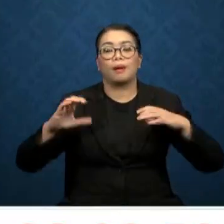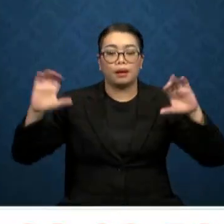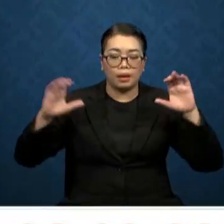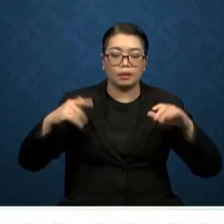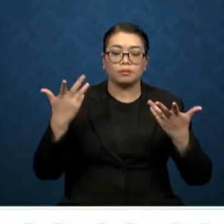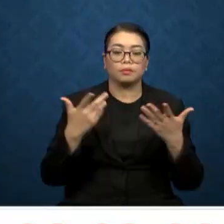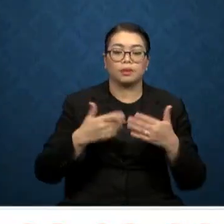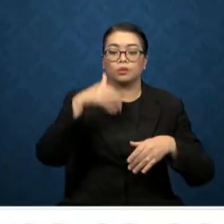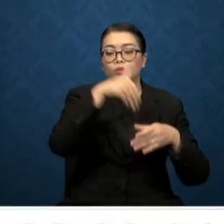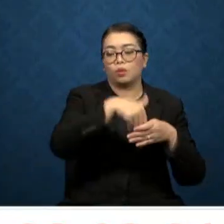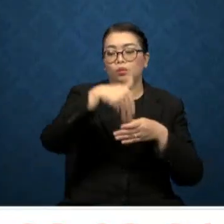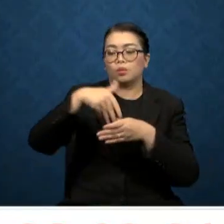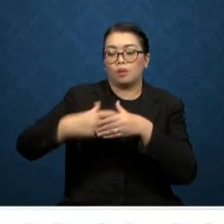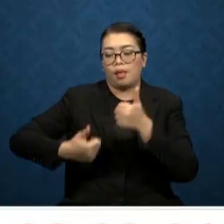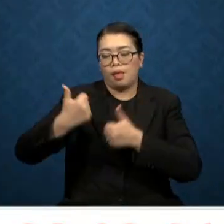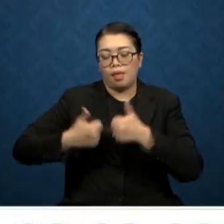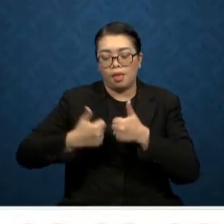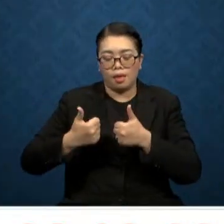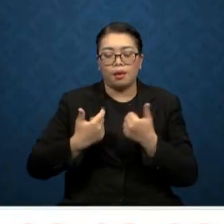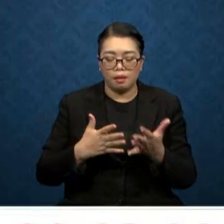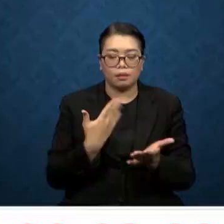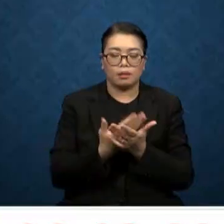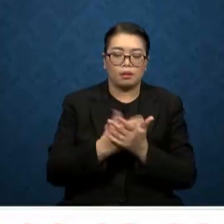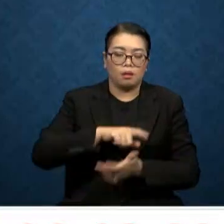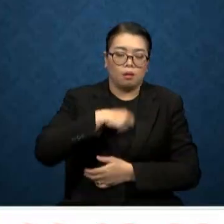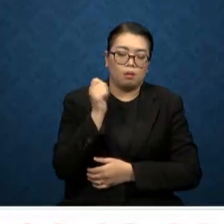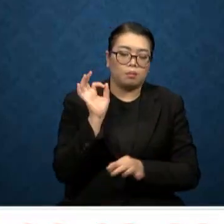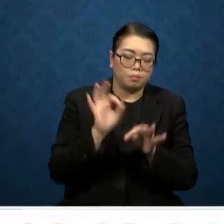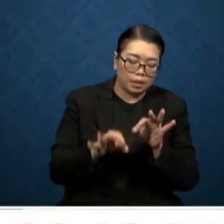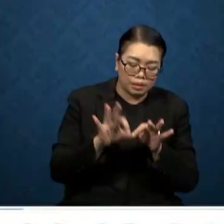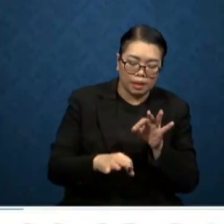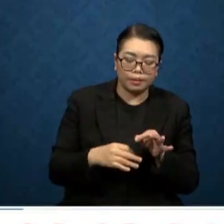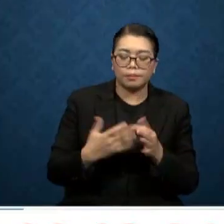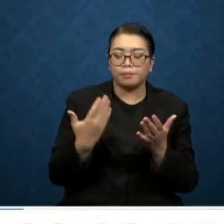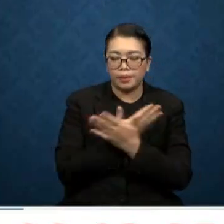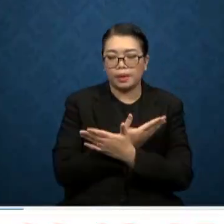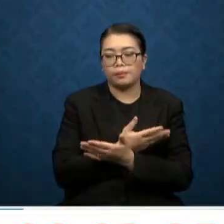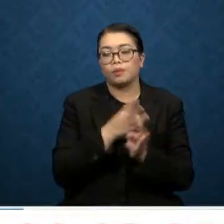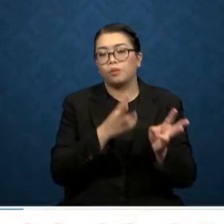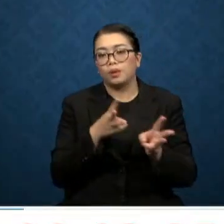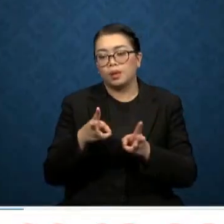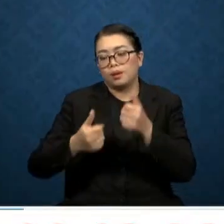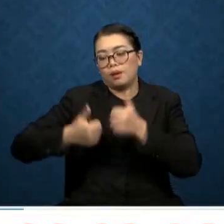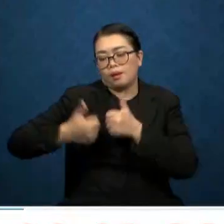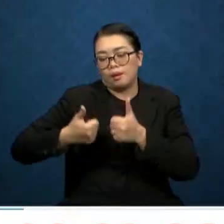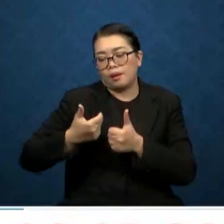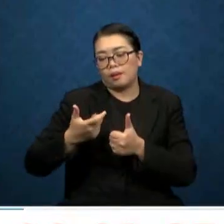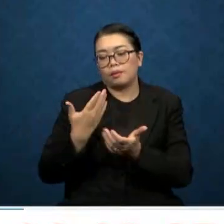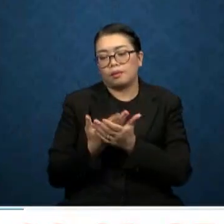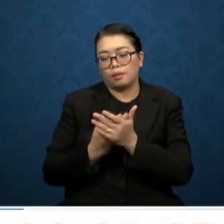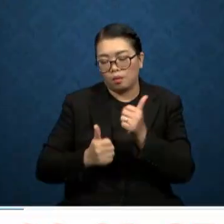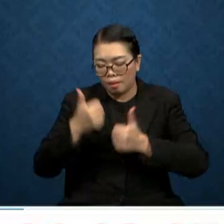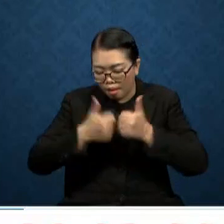งานภาครัฐสูญเสียงบประมาณจัดซื้อจัดจ้างให้น้อยที่สุดและมีประสิทธิภาพมีความโปร่ง